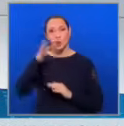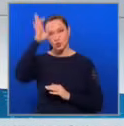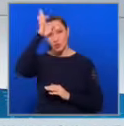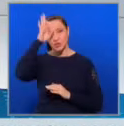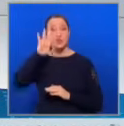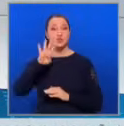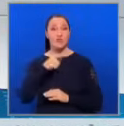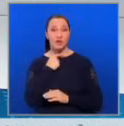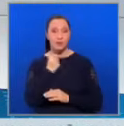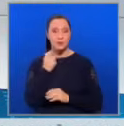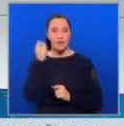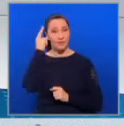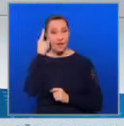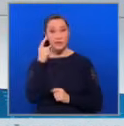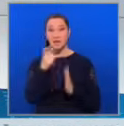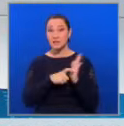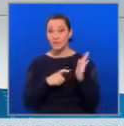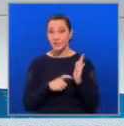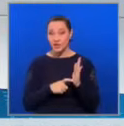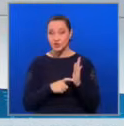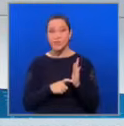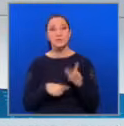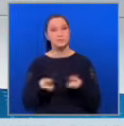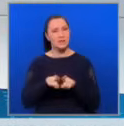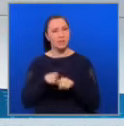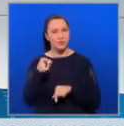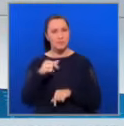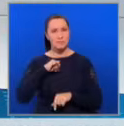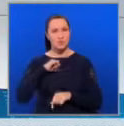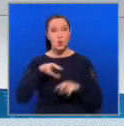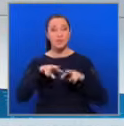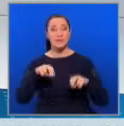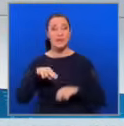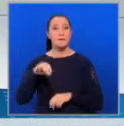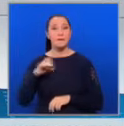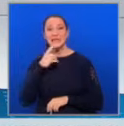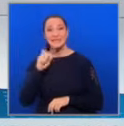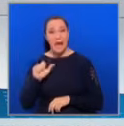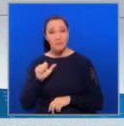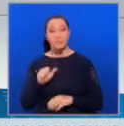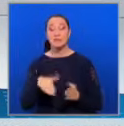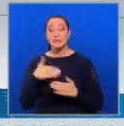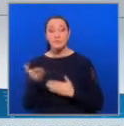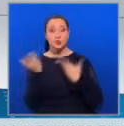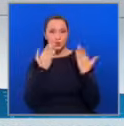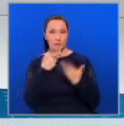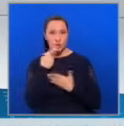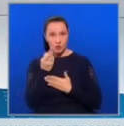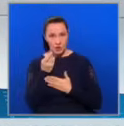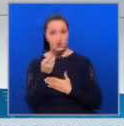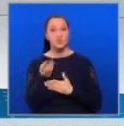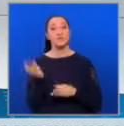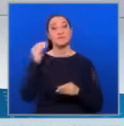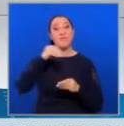четвърти клас идеята е задачите да са като тези от международното изследване пиза през следващата учебна година ще бъдат